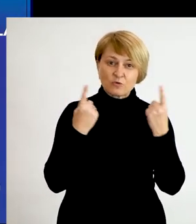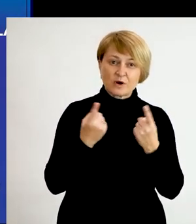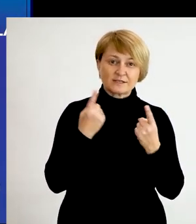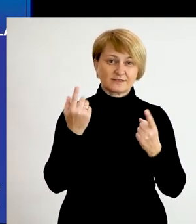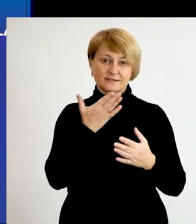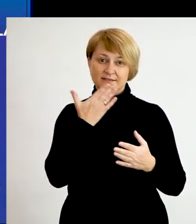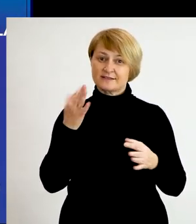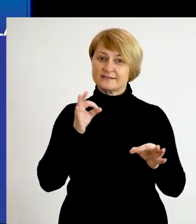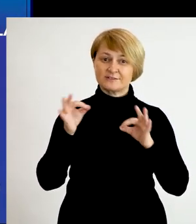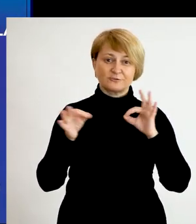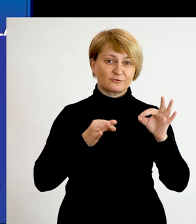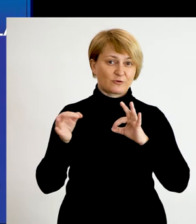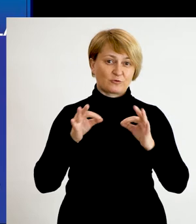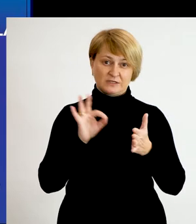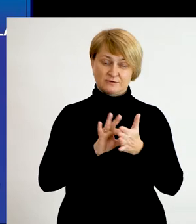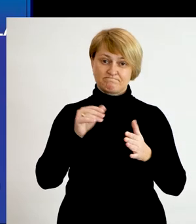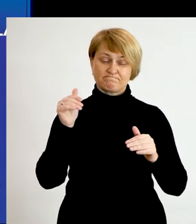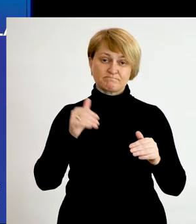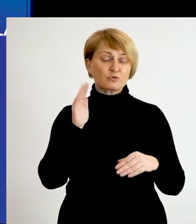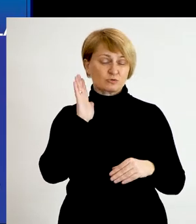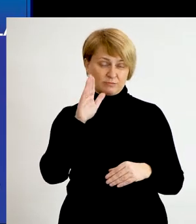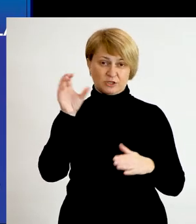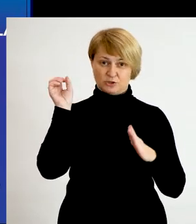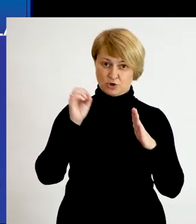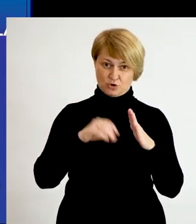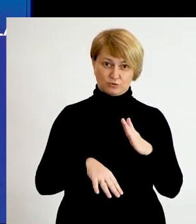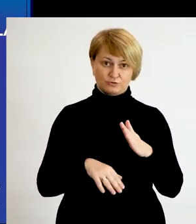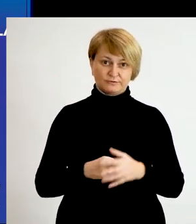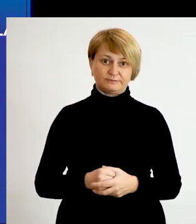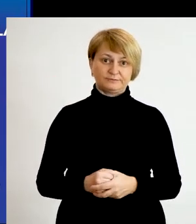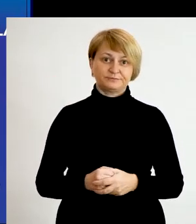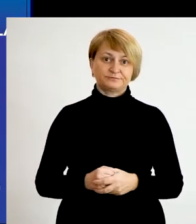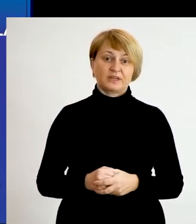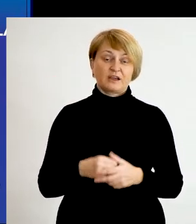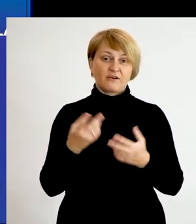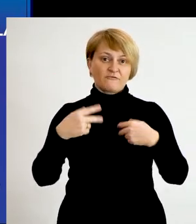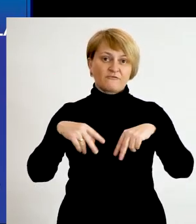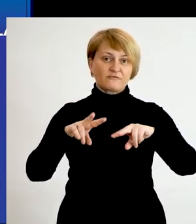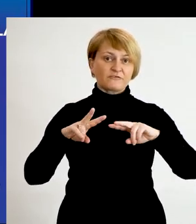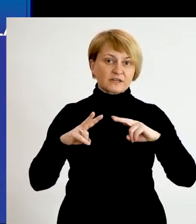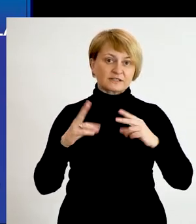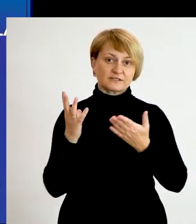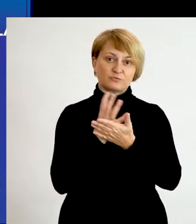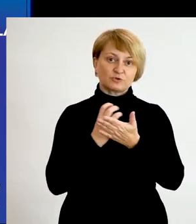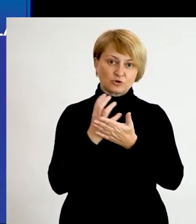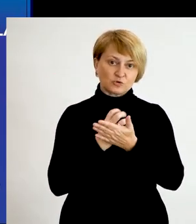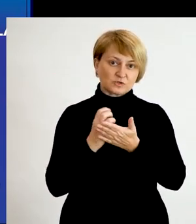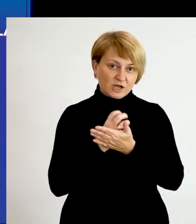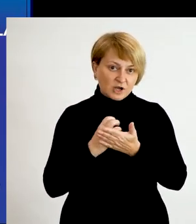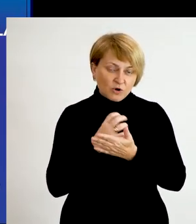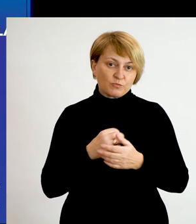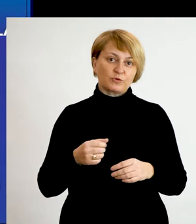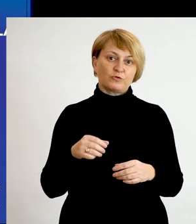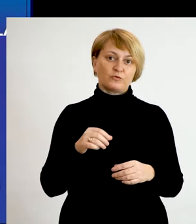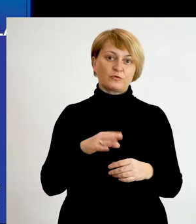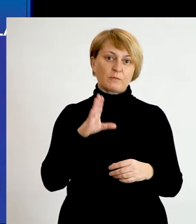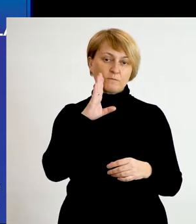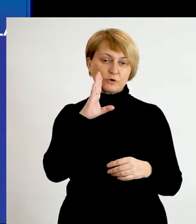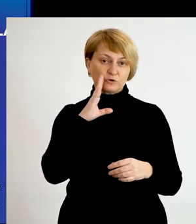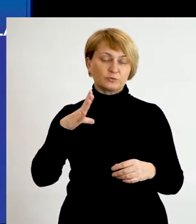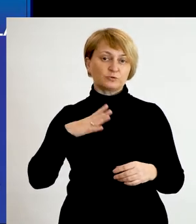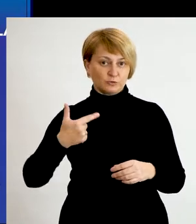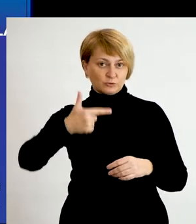również nie jest informacja pewna, może być jeszcze gorzej. Czyli wracamy do tych dochodów bieżących budżetu,